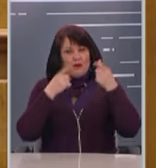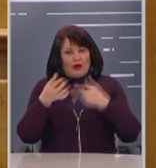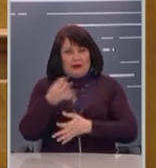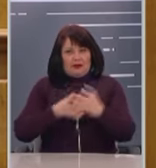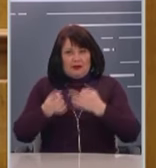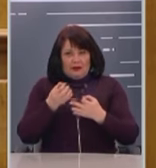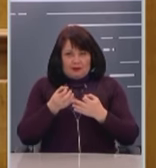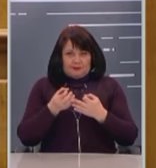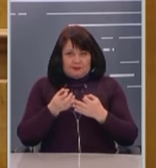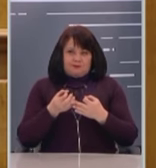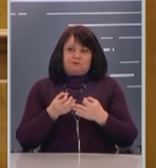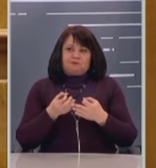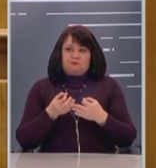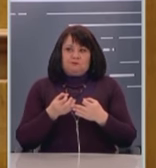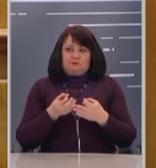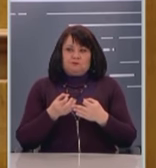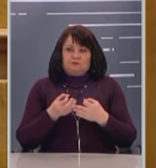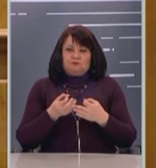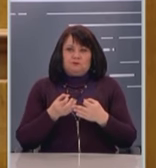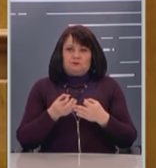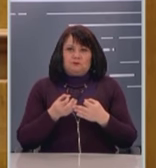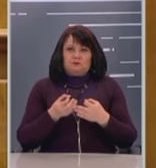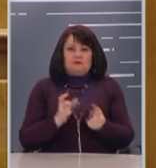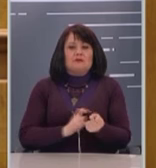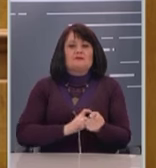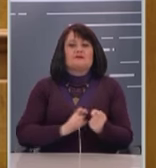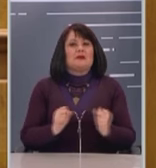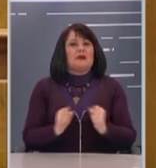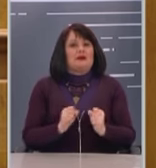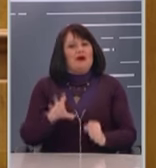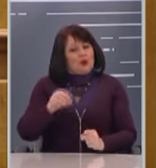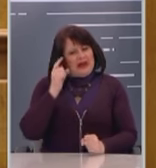του οποίου είναι κατανοητός ο εκνευρισμός στις τελευταίες μέρες,